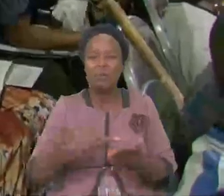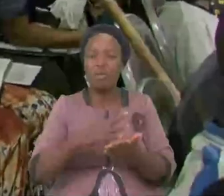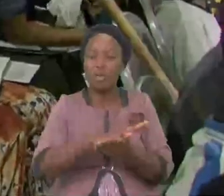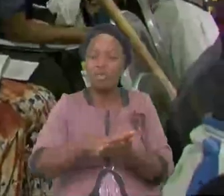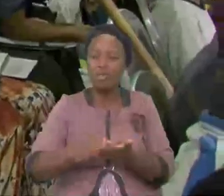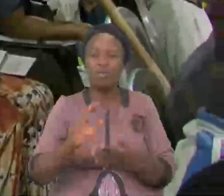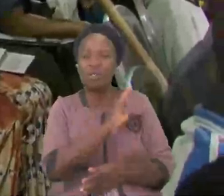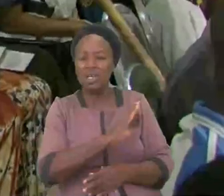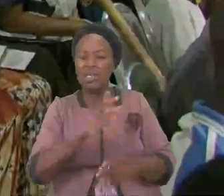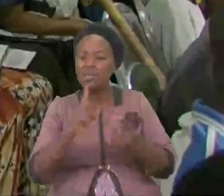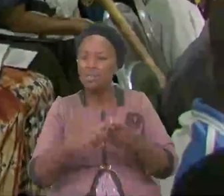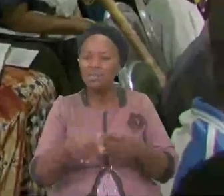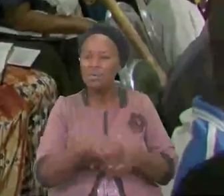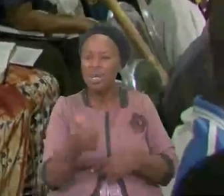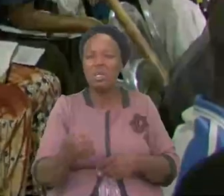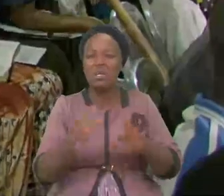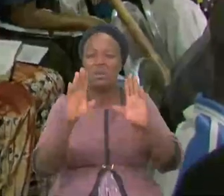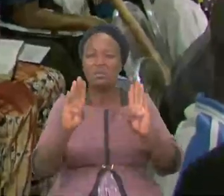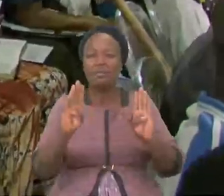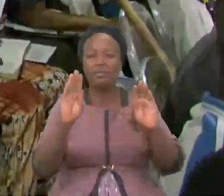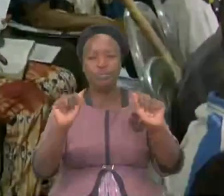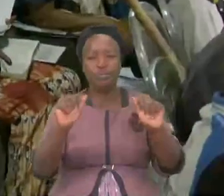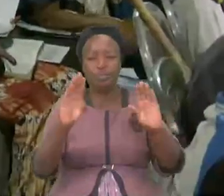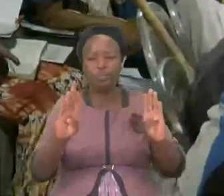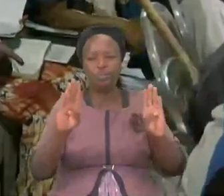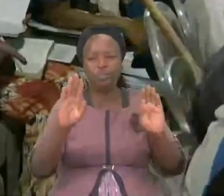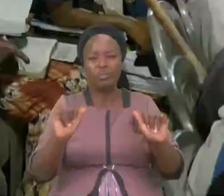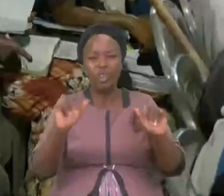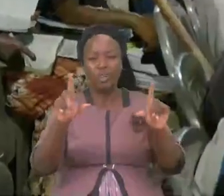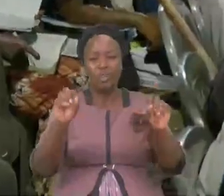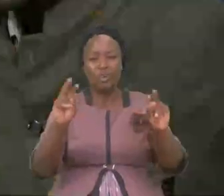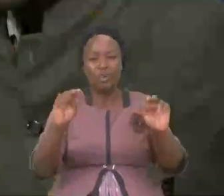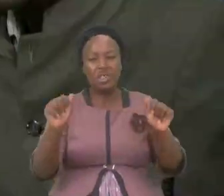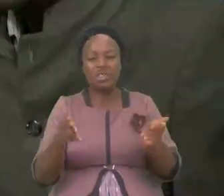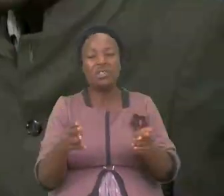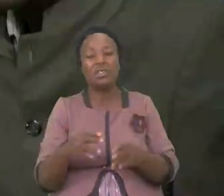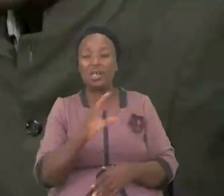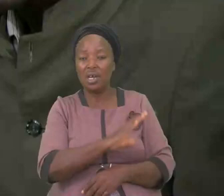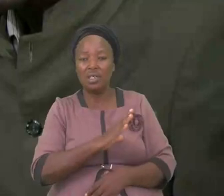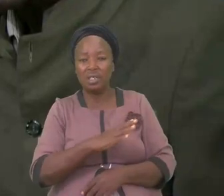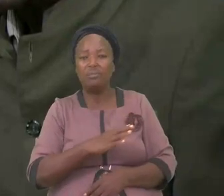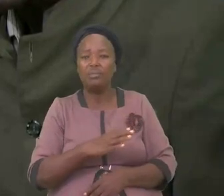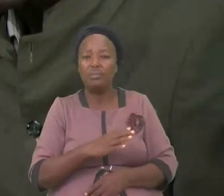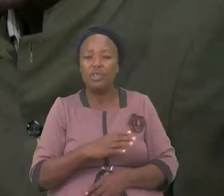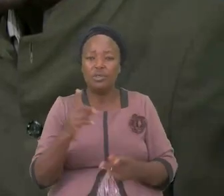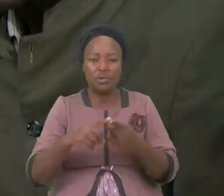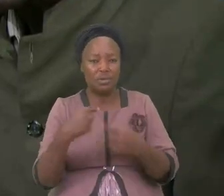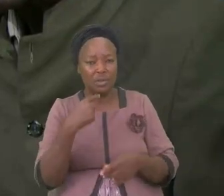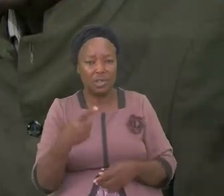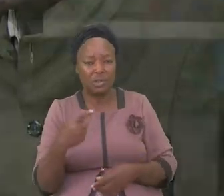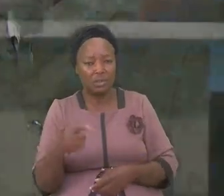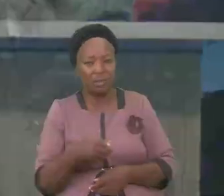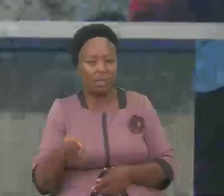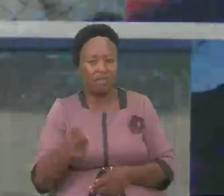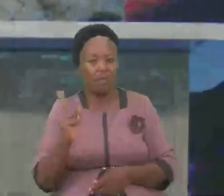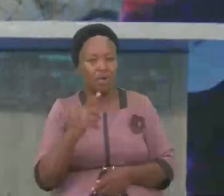Du caractère juste, juif, pour qu'ils aient un caractère babylonien. Pour leur dire,